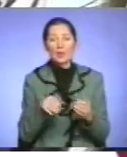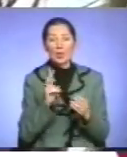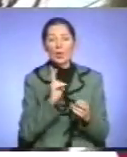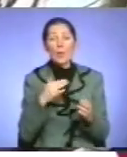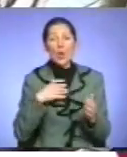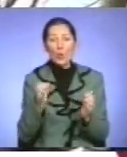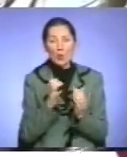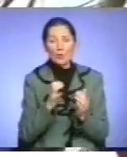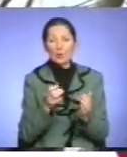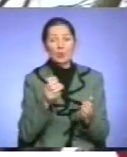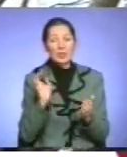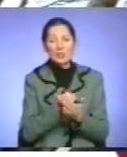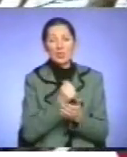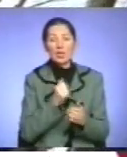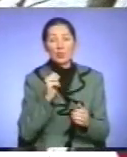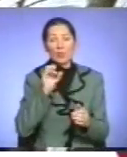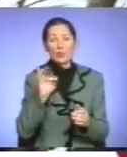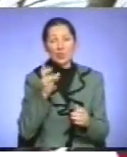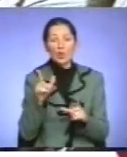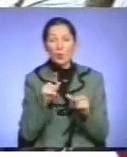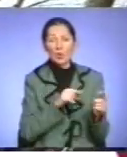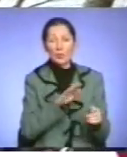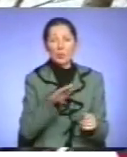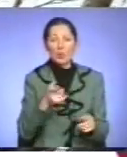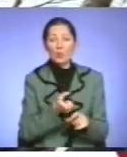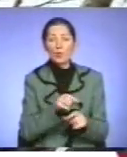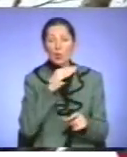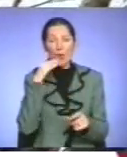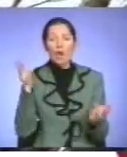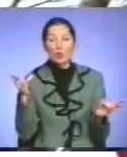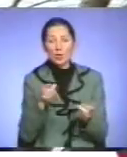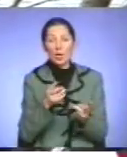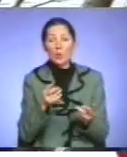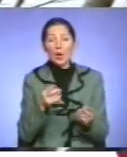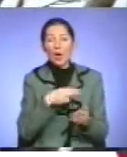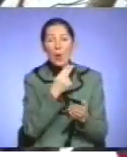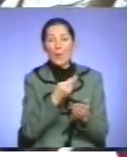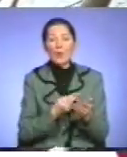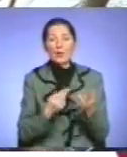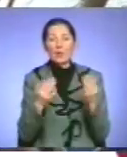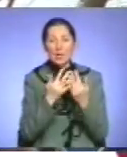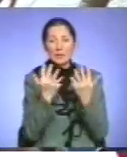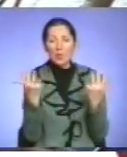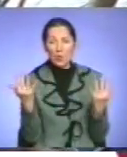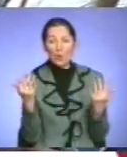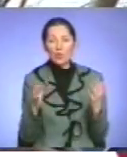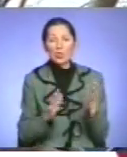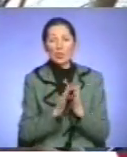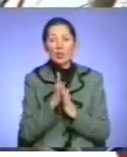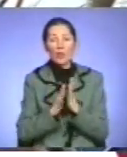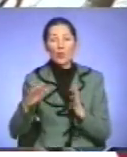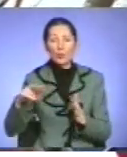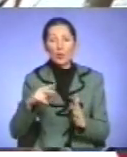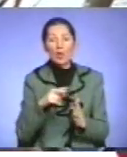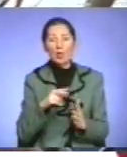не сьогодні, на неділі поїдемо також діткам зрибати траву, малювати заборчики, де